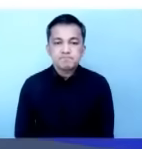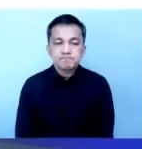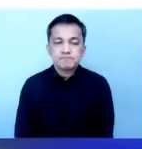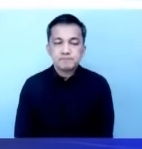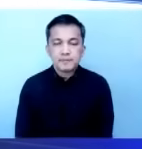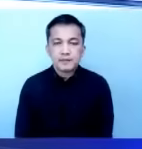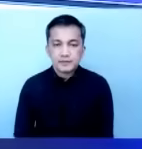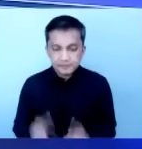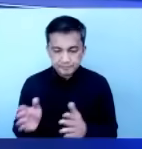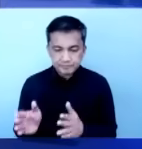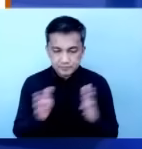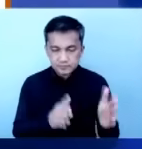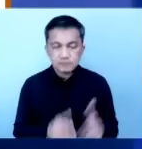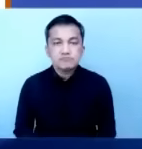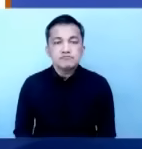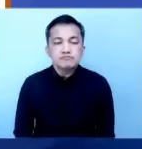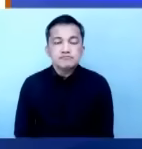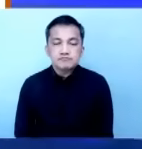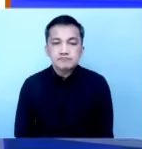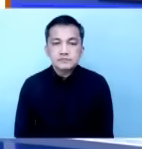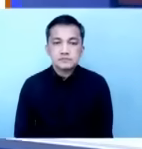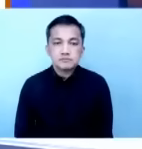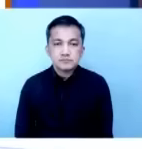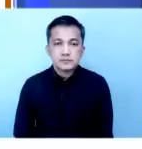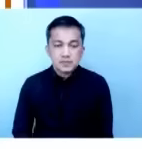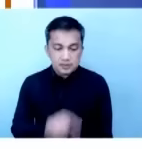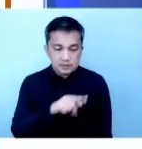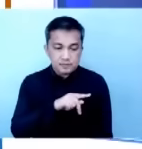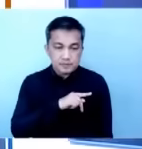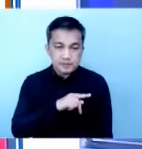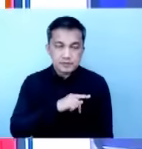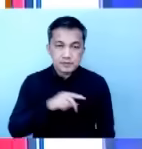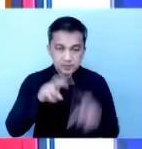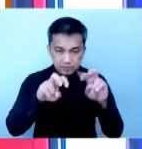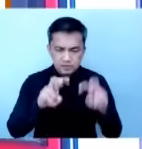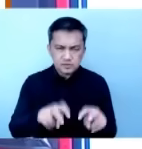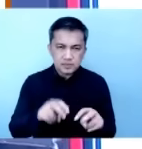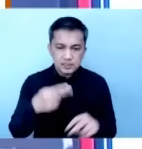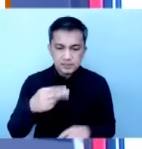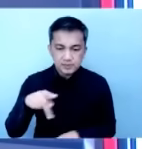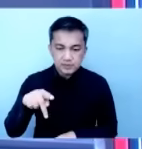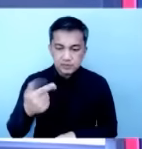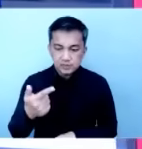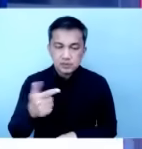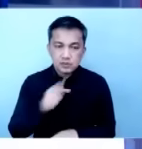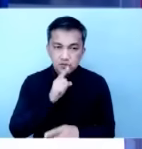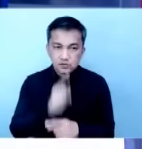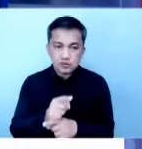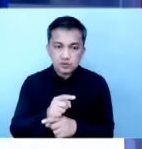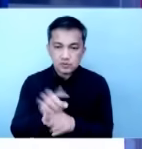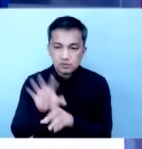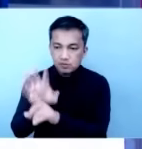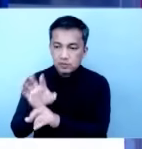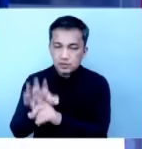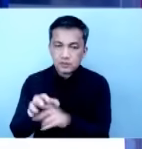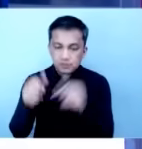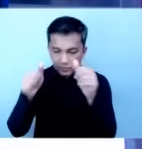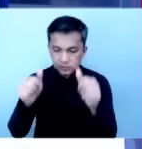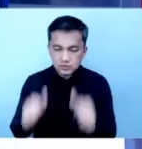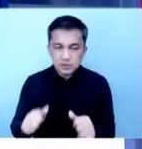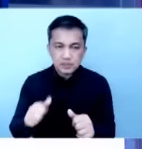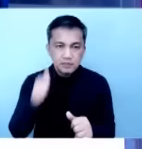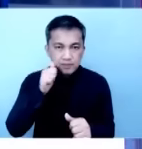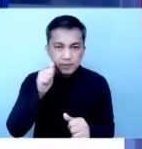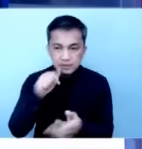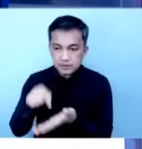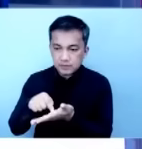Sa ibang balita, iniimbestigahan na ng PNP Highway Patrol Group kung totoo ang viral post ng isang babaeng nagbayad daw